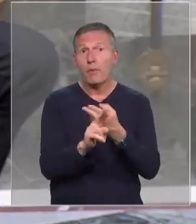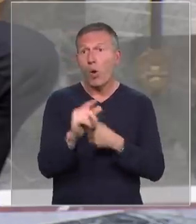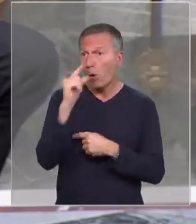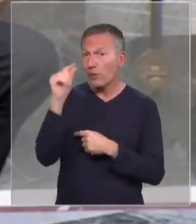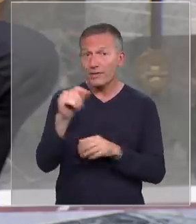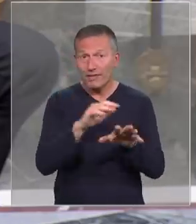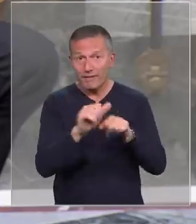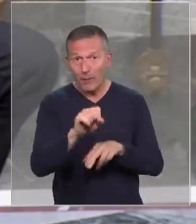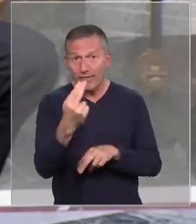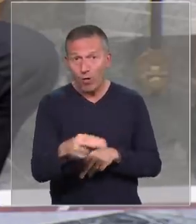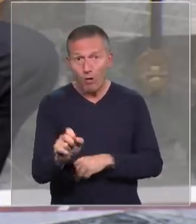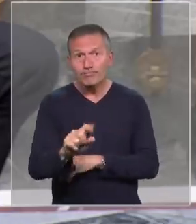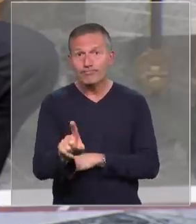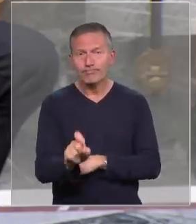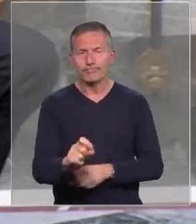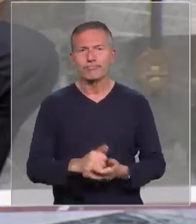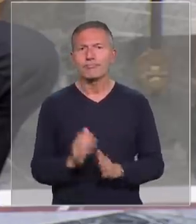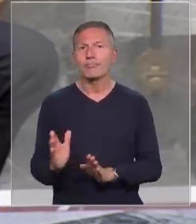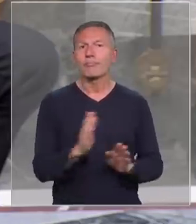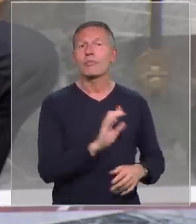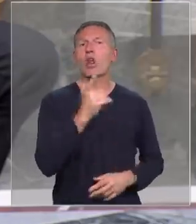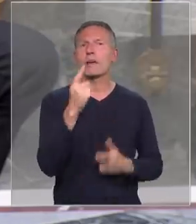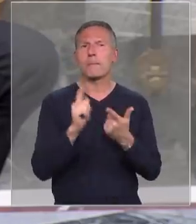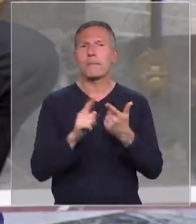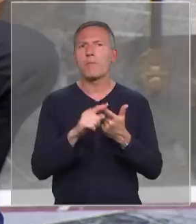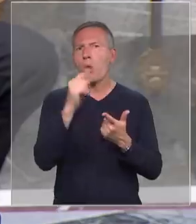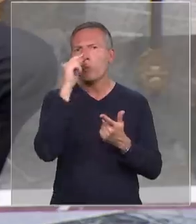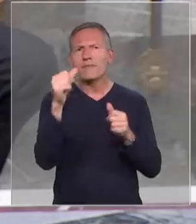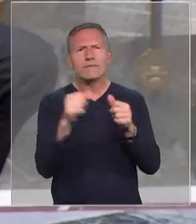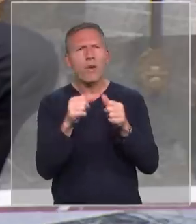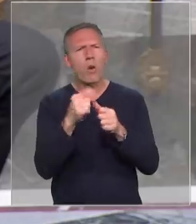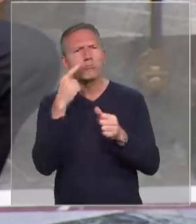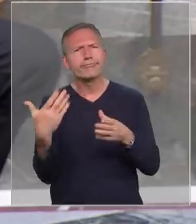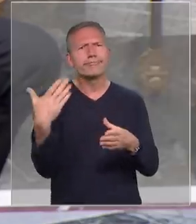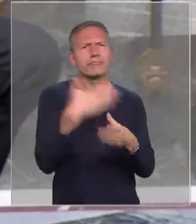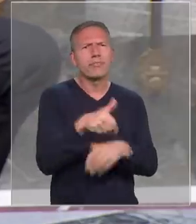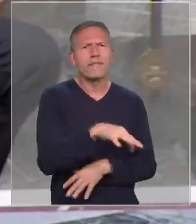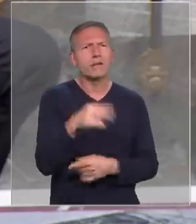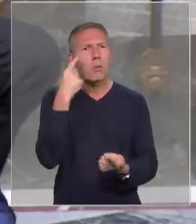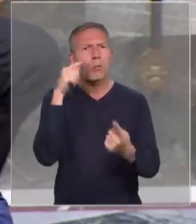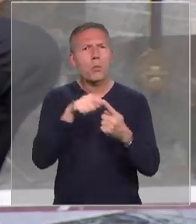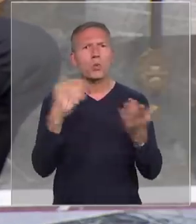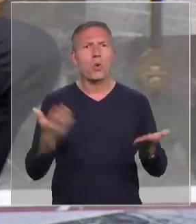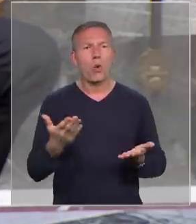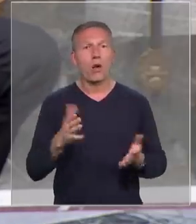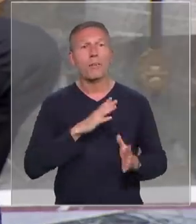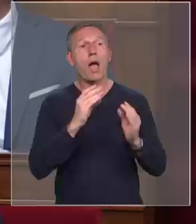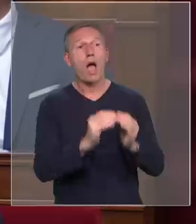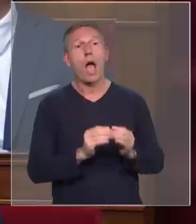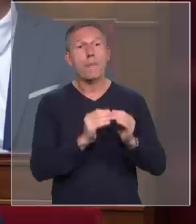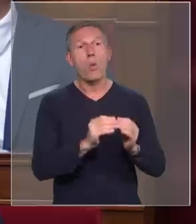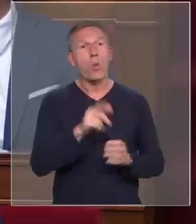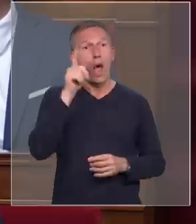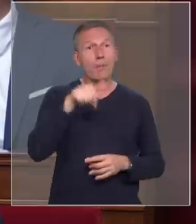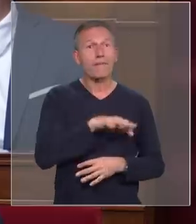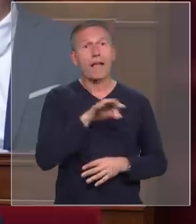fait ?». La deuxième question qu'il faut se poser, c'est « Dans quel but Poutine ferait-il de l'ingérence en France ?». Pas par amour de nos valeurs républicaines,